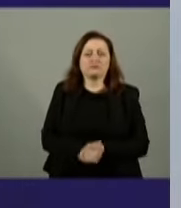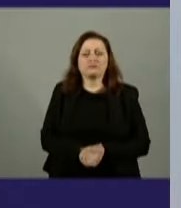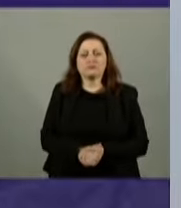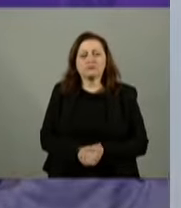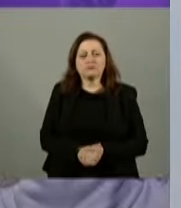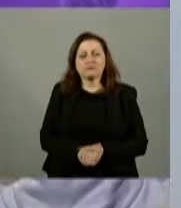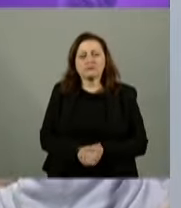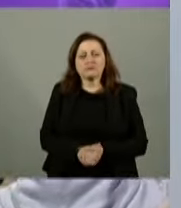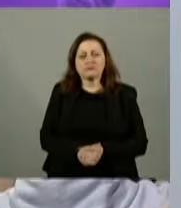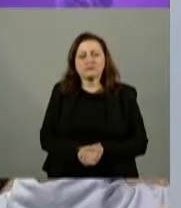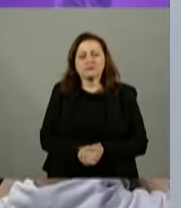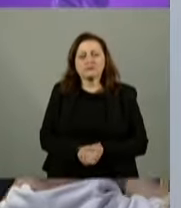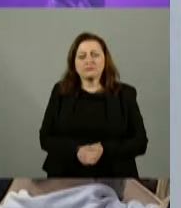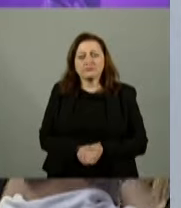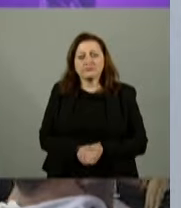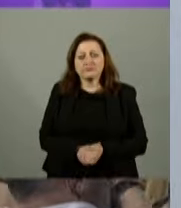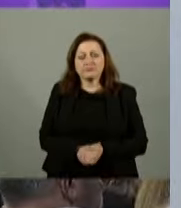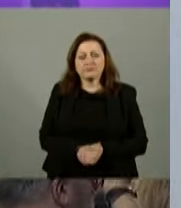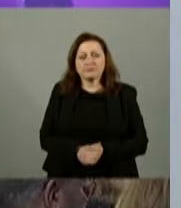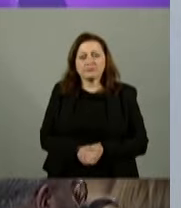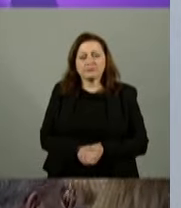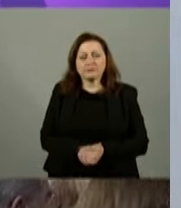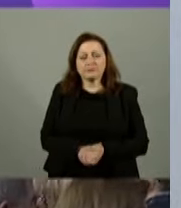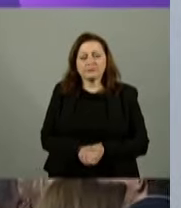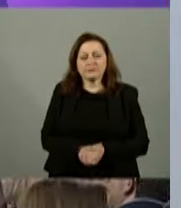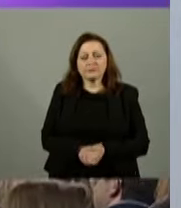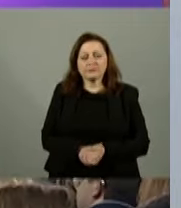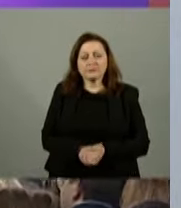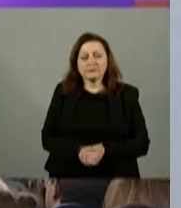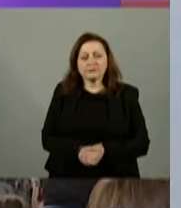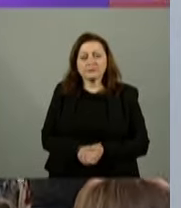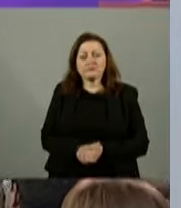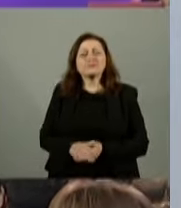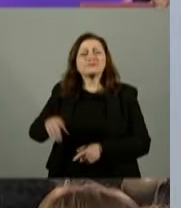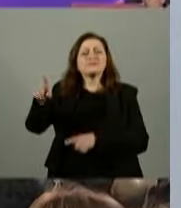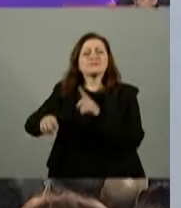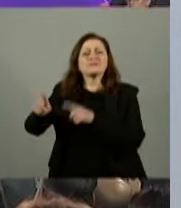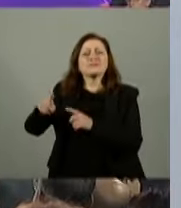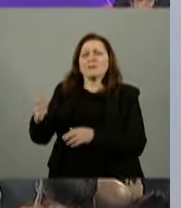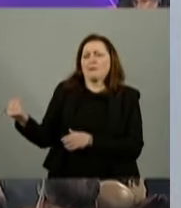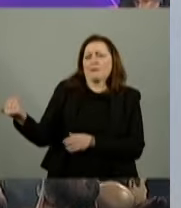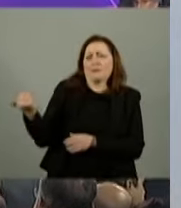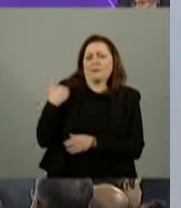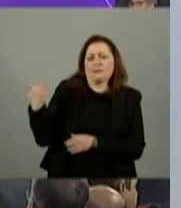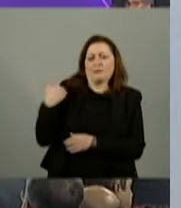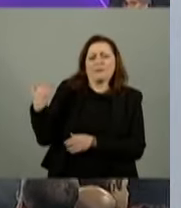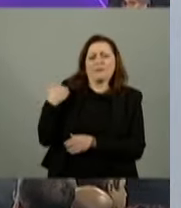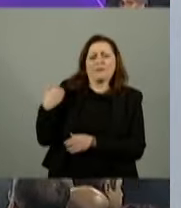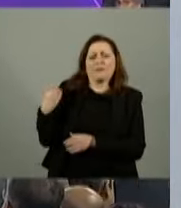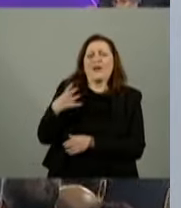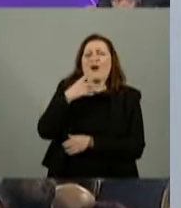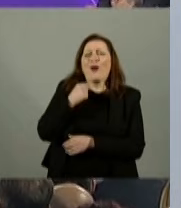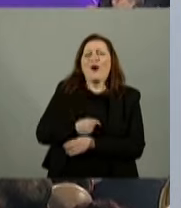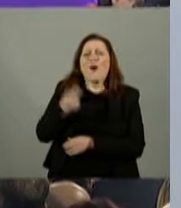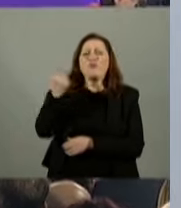πάντως εξασφαλισμένη θεσμική θέση. Το να δημιουργήσεις ένα δικό σου